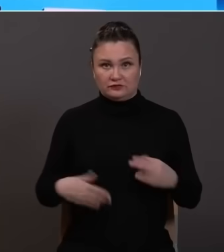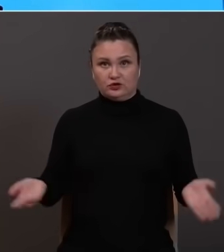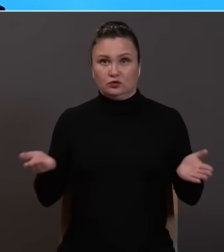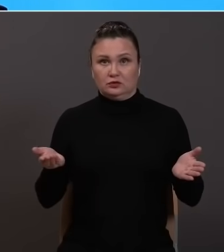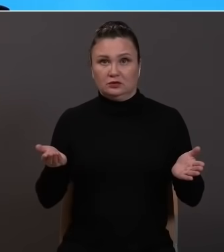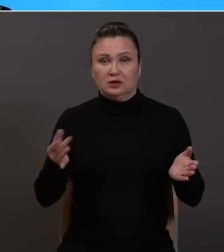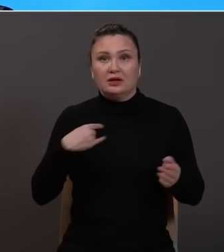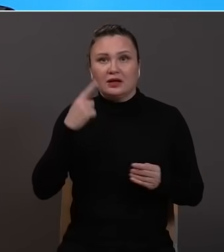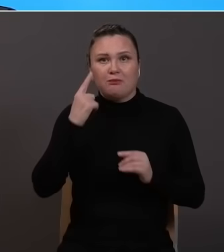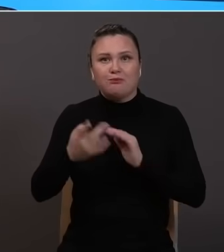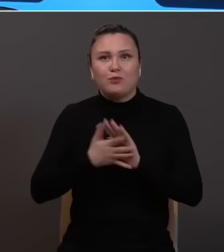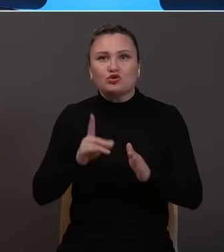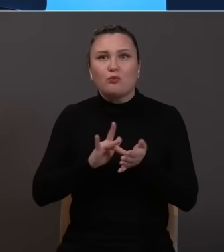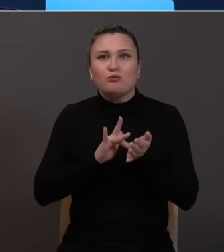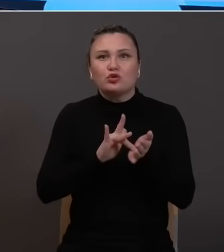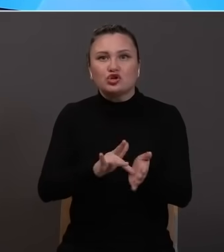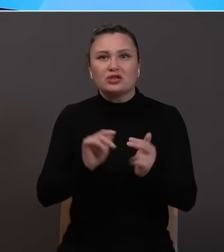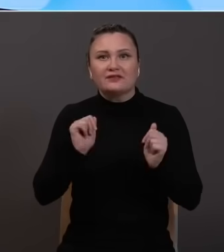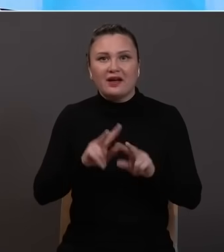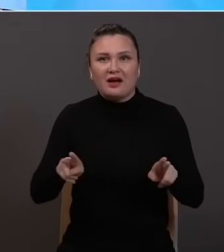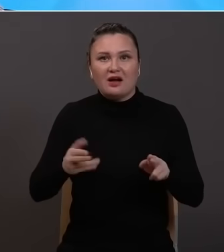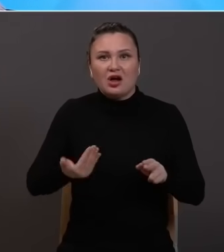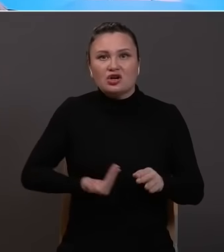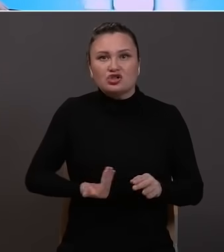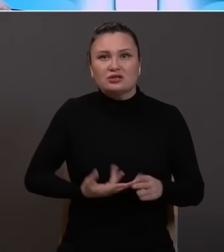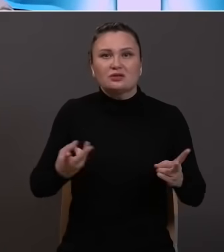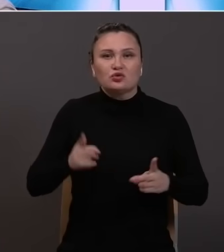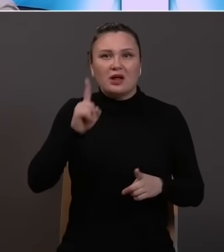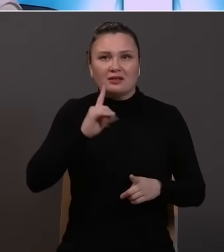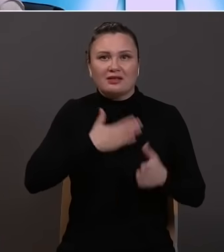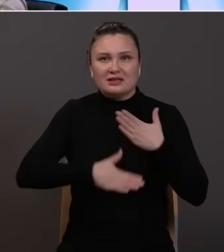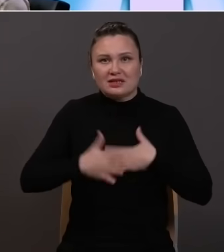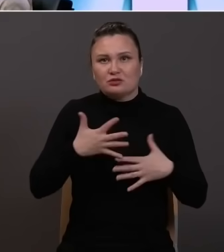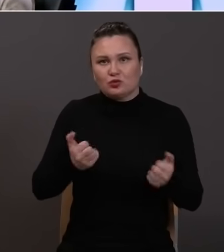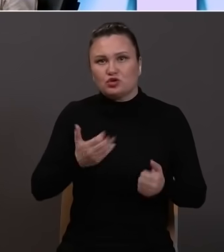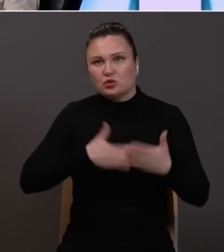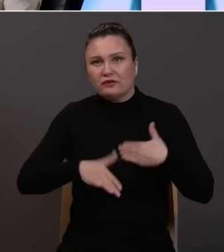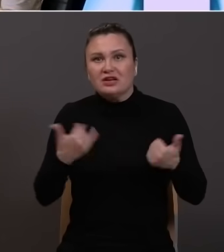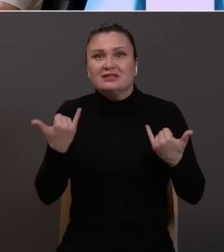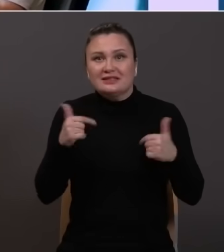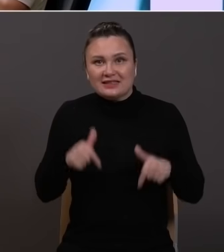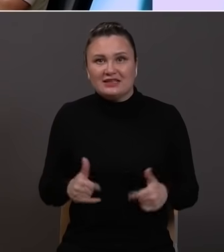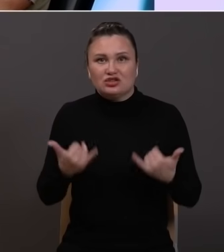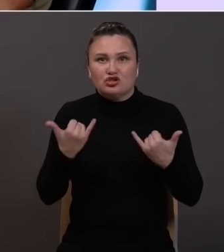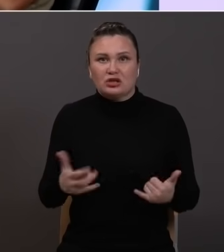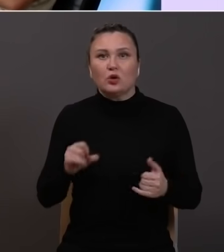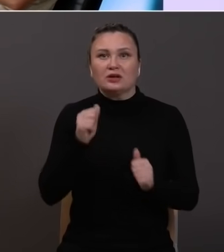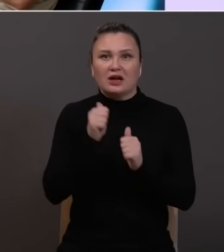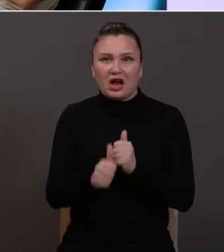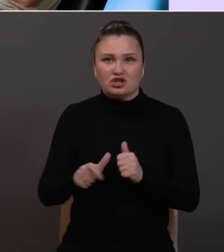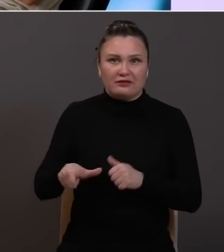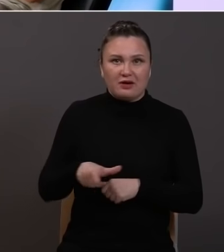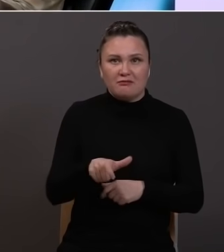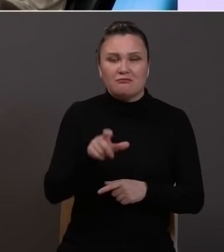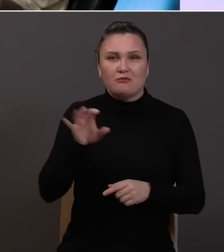И вот тогда я понял, что путешествие как жизнь. И ей нужно наслаждаться, получать удовольствие здесь и сейчас. От каждого момента, от